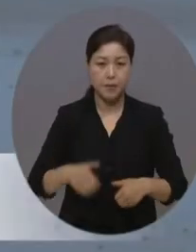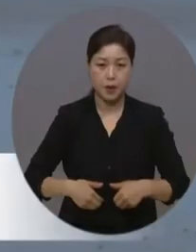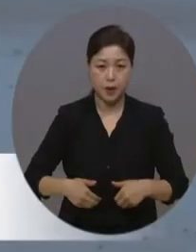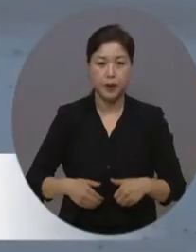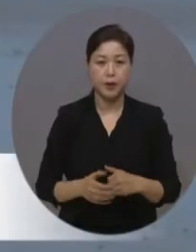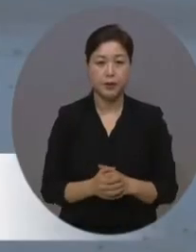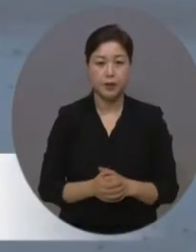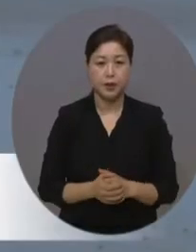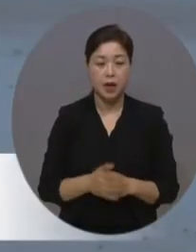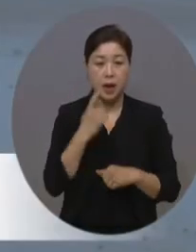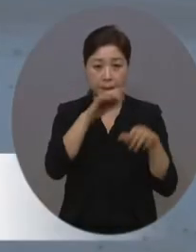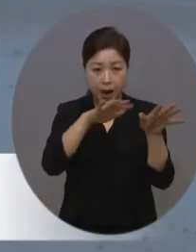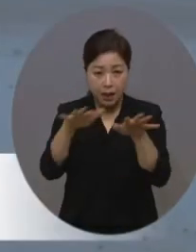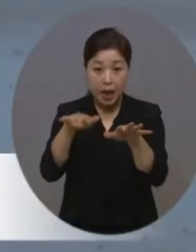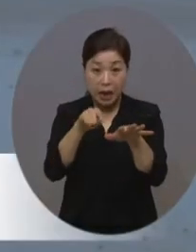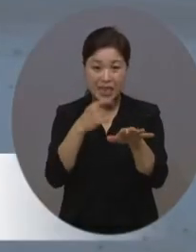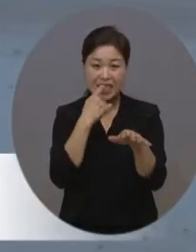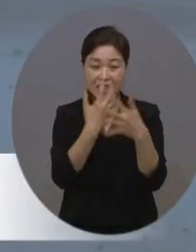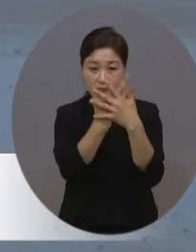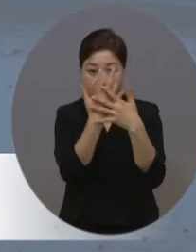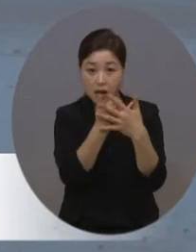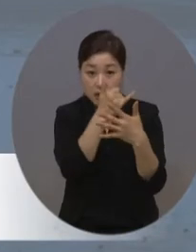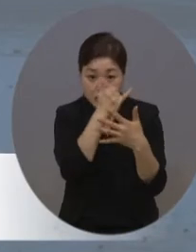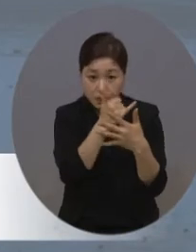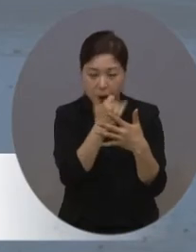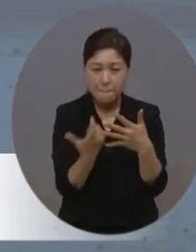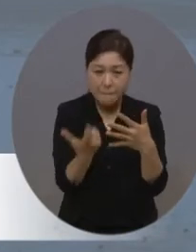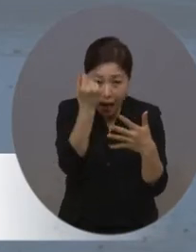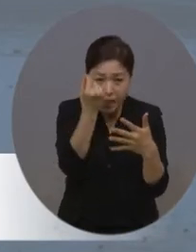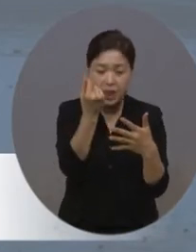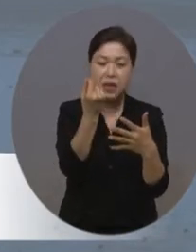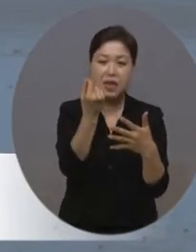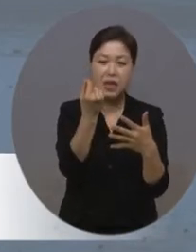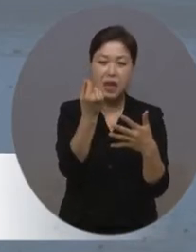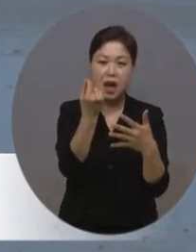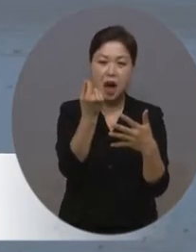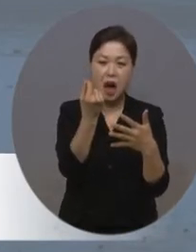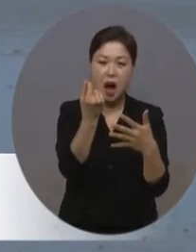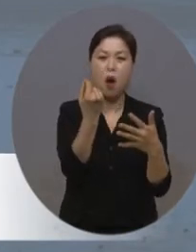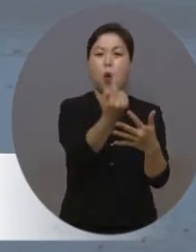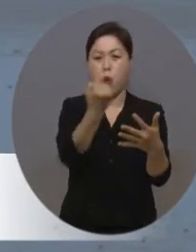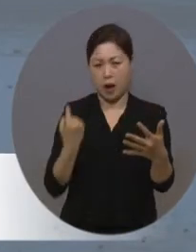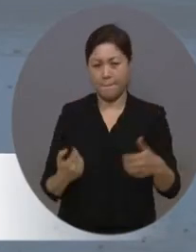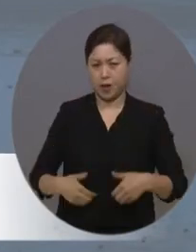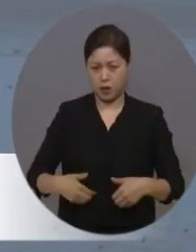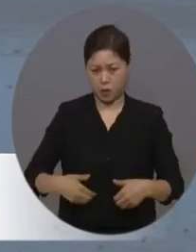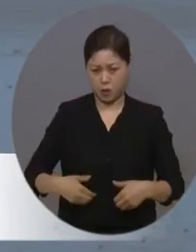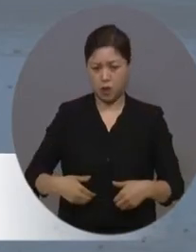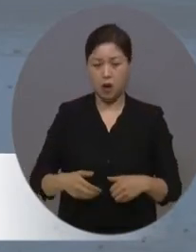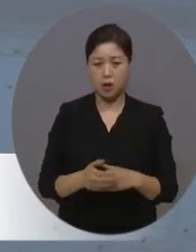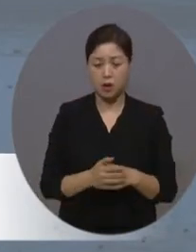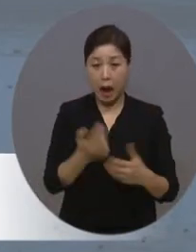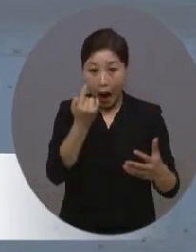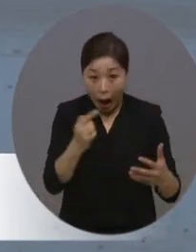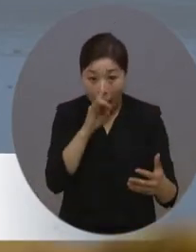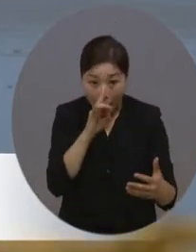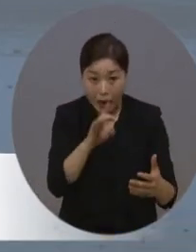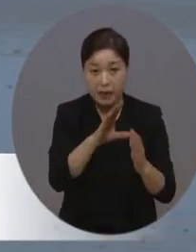이제 바다에서 안개가 끼면 빨리 나오는 게 상책인데 혹시 그러지 못했을